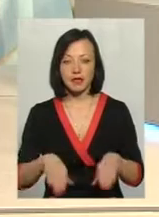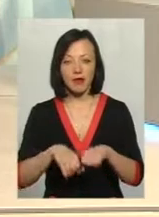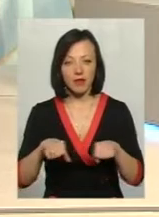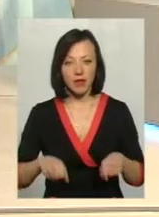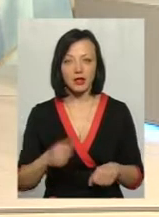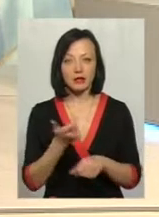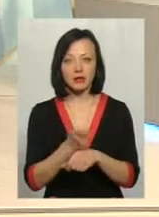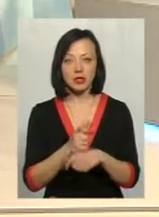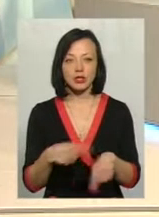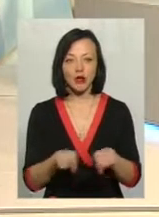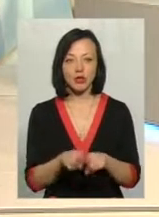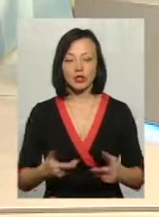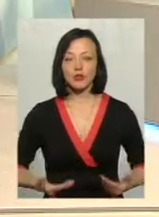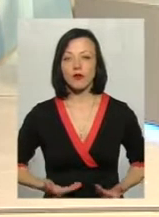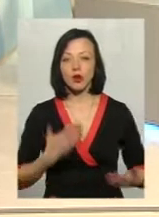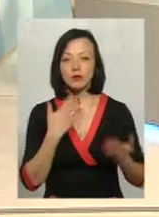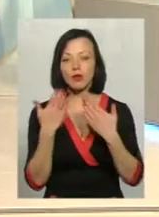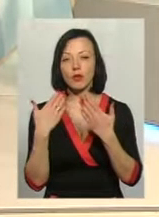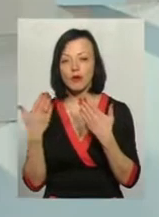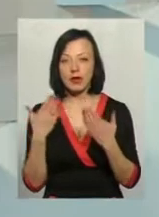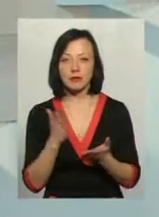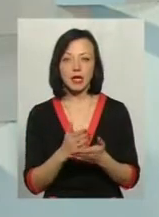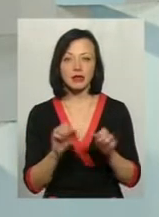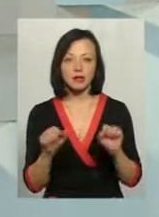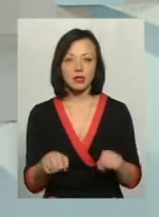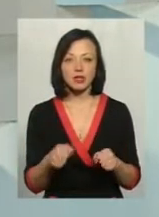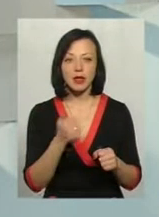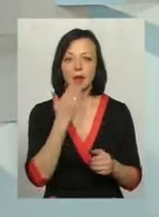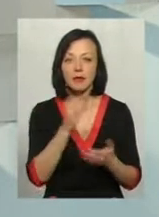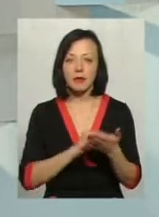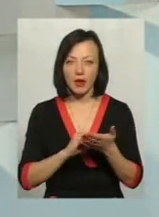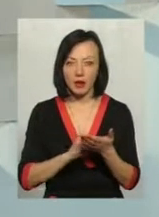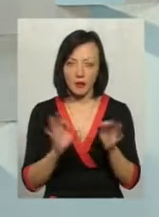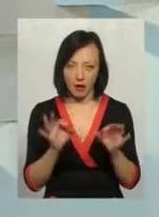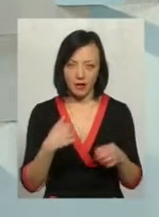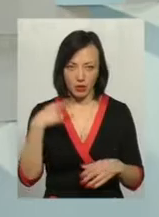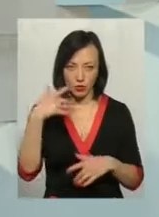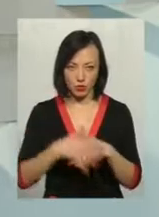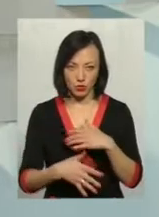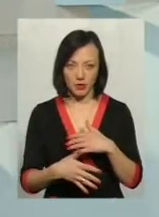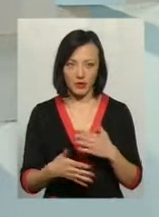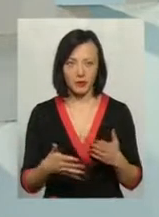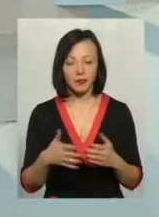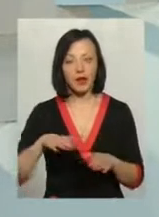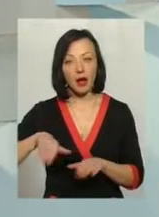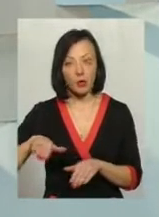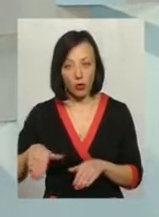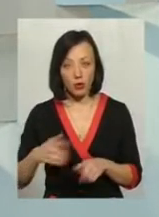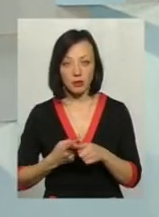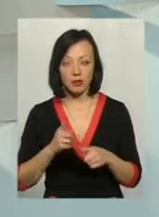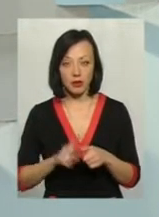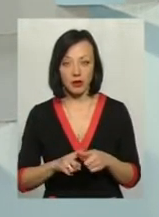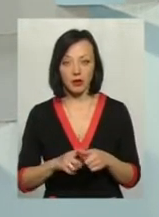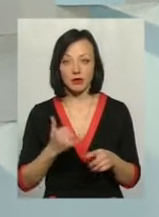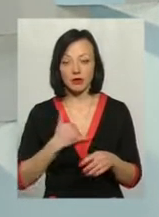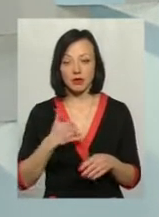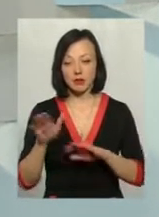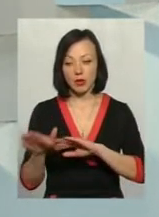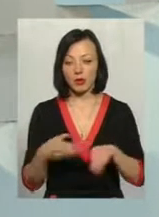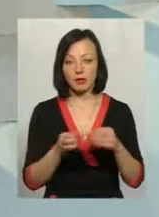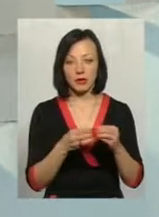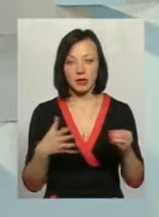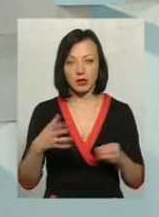а більше от такого живого контакту, щоб мати можливість перепитати, а чи правильно я зрозумів. А потім, от реально, у нас проходить десь 15